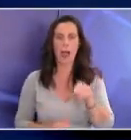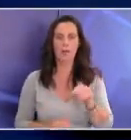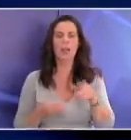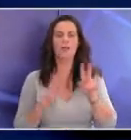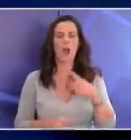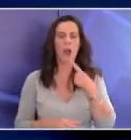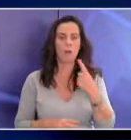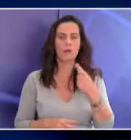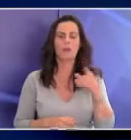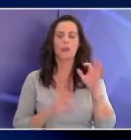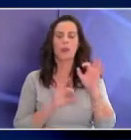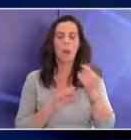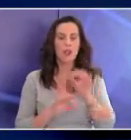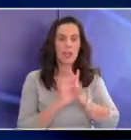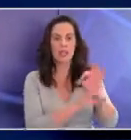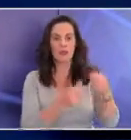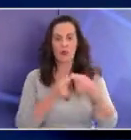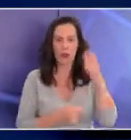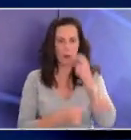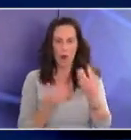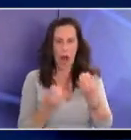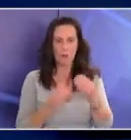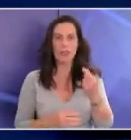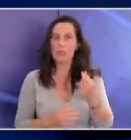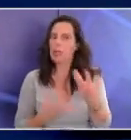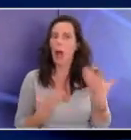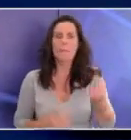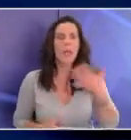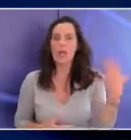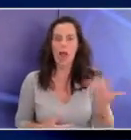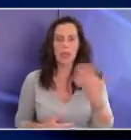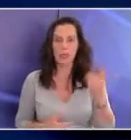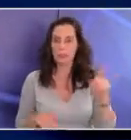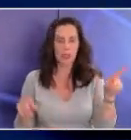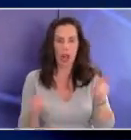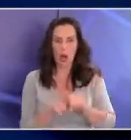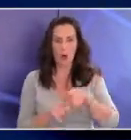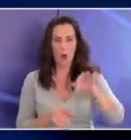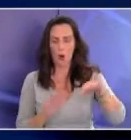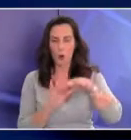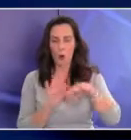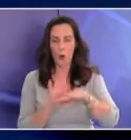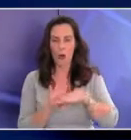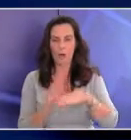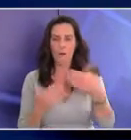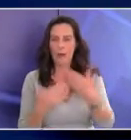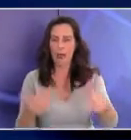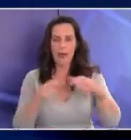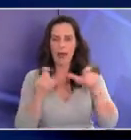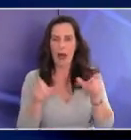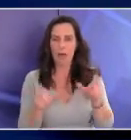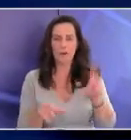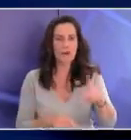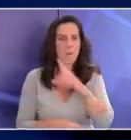לומר, החמצן של ארגוני פשיעה, לא מעט ארגוני פשיעה. למה? כי זה כסף גדול. קודם כל, להבדיל מהימורים חוקיים, אין הגבלה. בן אדם המאמר יכול